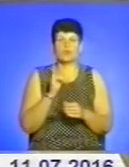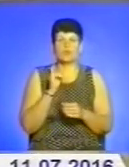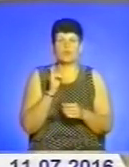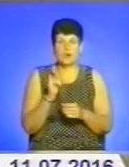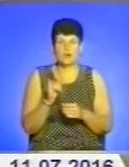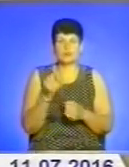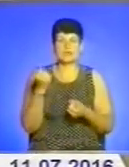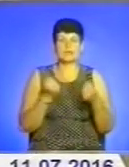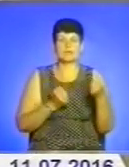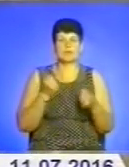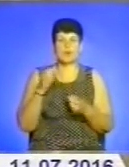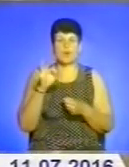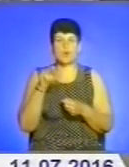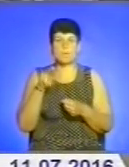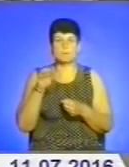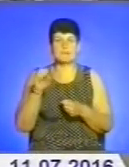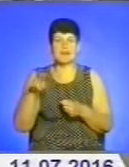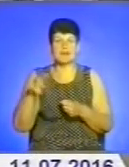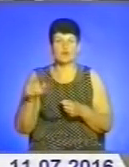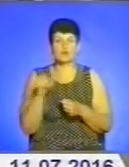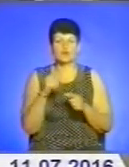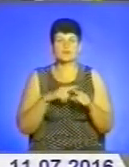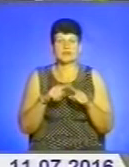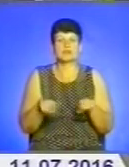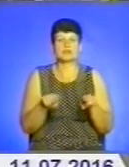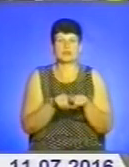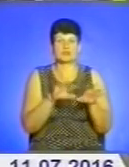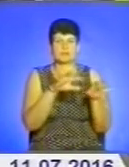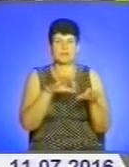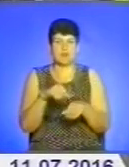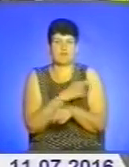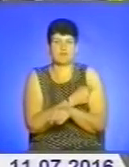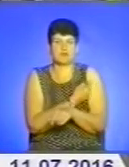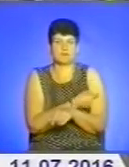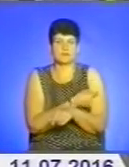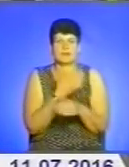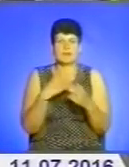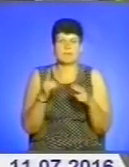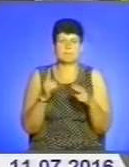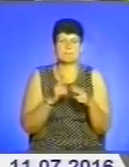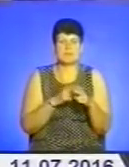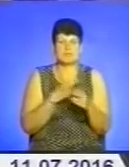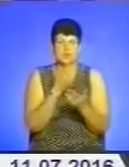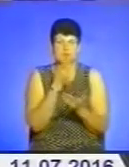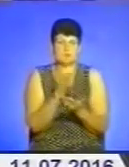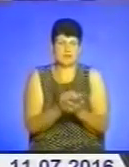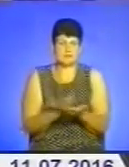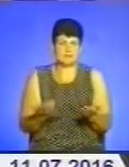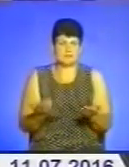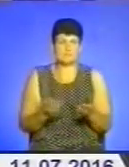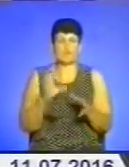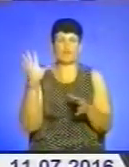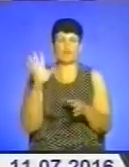і кермувальнику з «Опель Віваро». Його швидка також забрала до лікарні, але без госпіталізації. Всі три